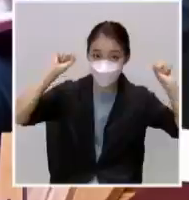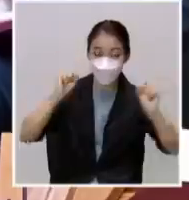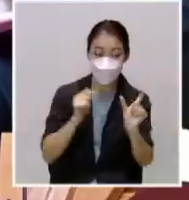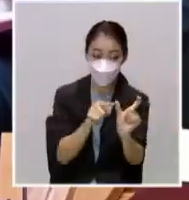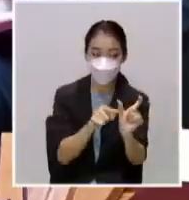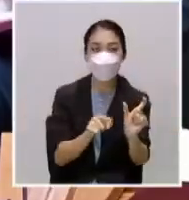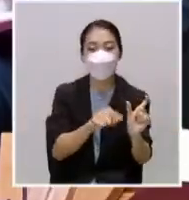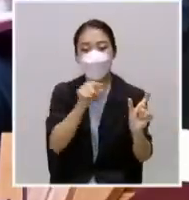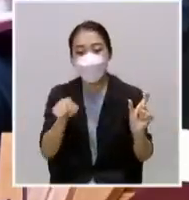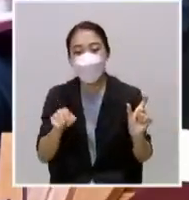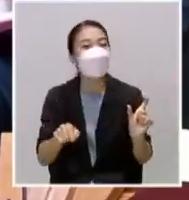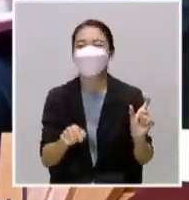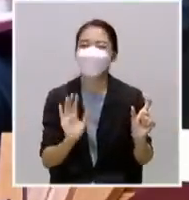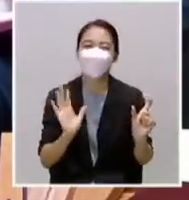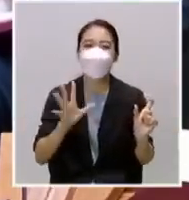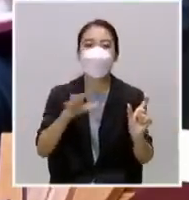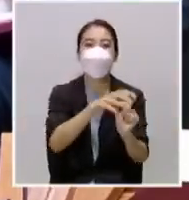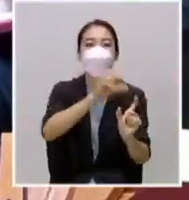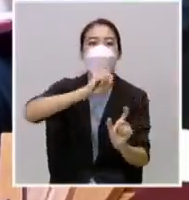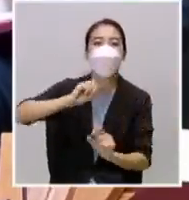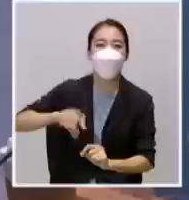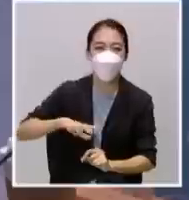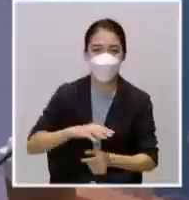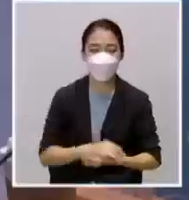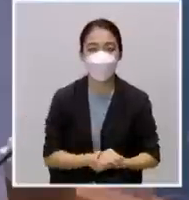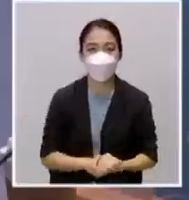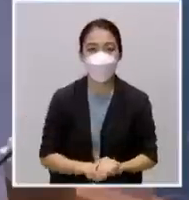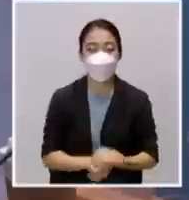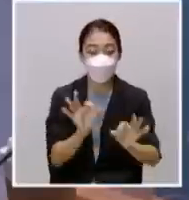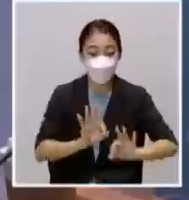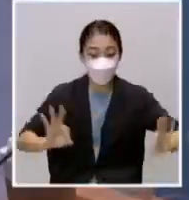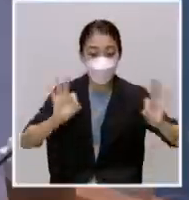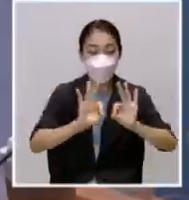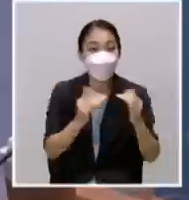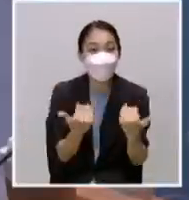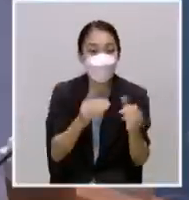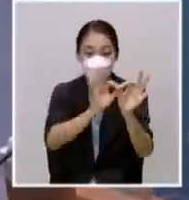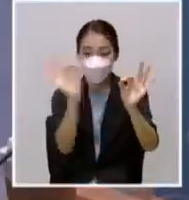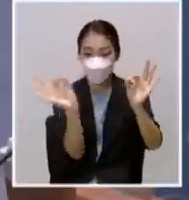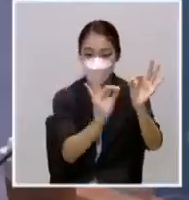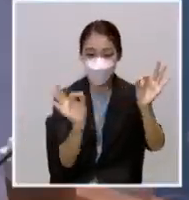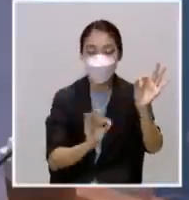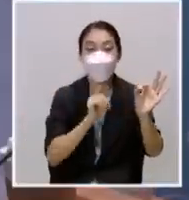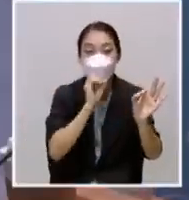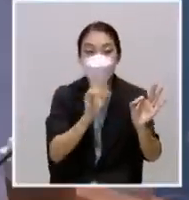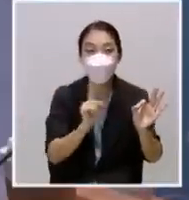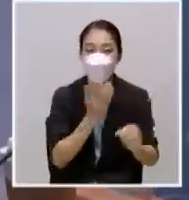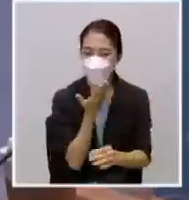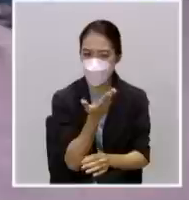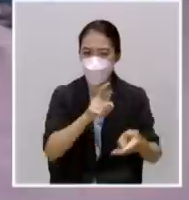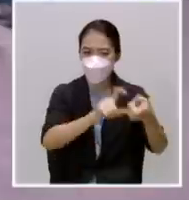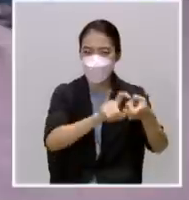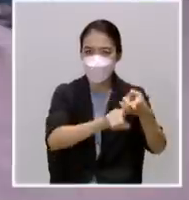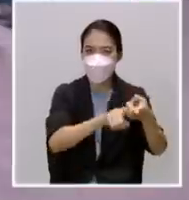ไปจากร่างมตินี้ด้วยสำหรับสาระสำคัญของร่างมติดังกล่าวเรียกร้องรัสเซียหยุดใช้กำลังต่อยูเครนทัน